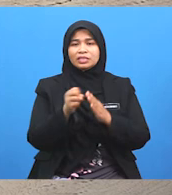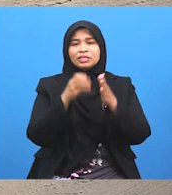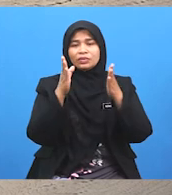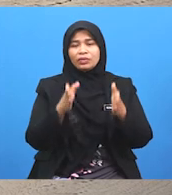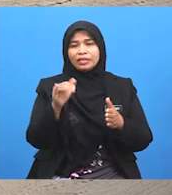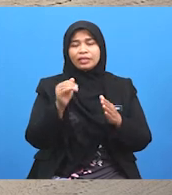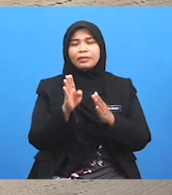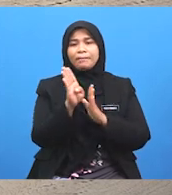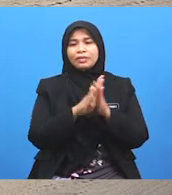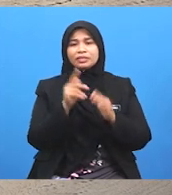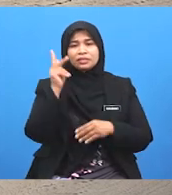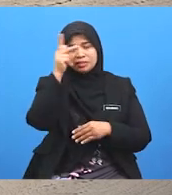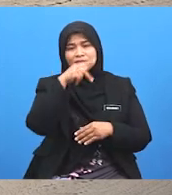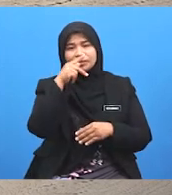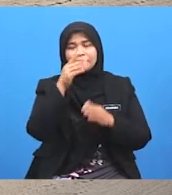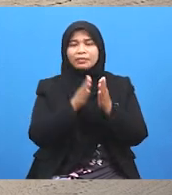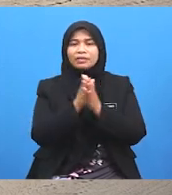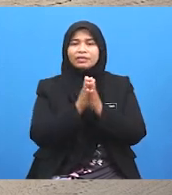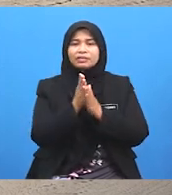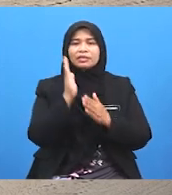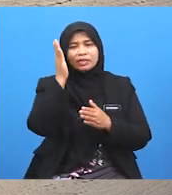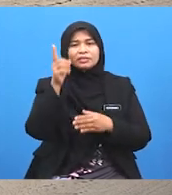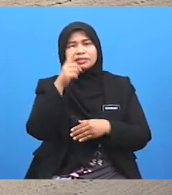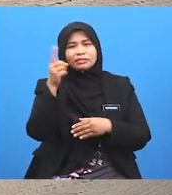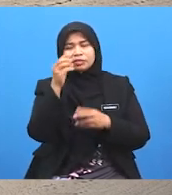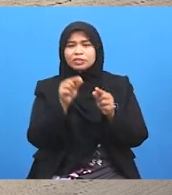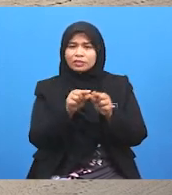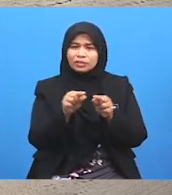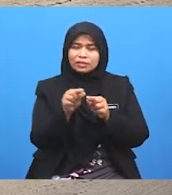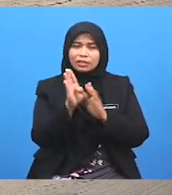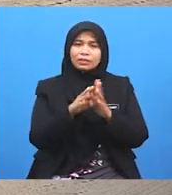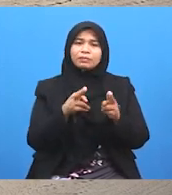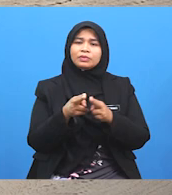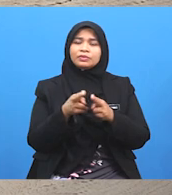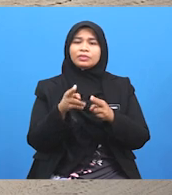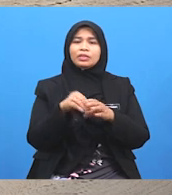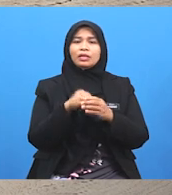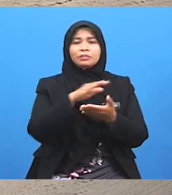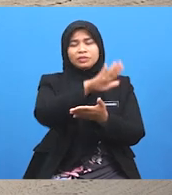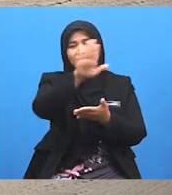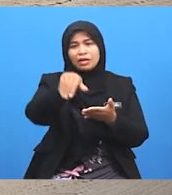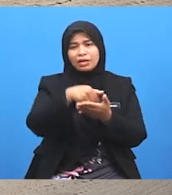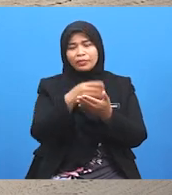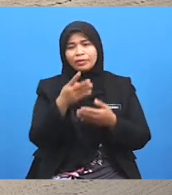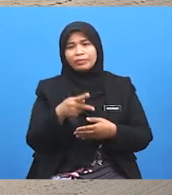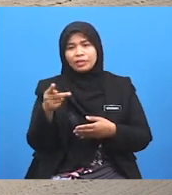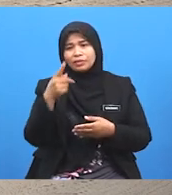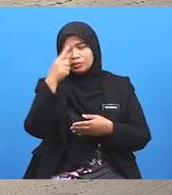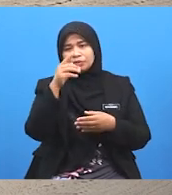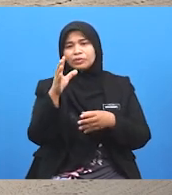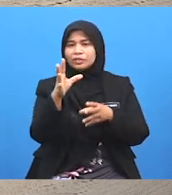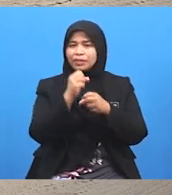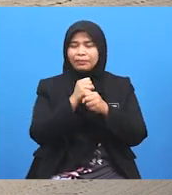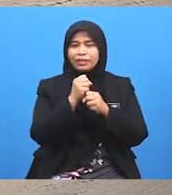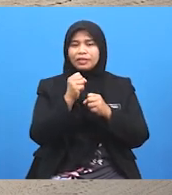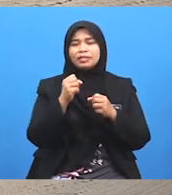bersikap rajin akan sentiasa gigi berusaha dalam semua perkara demi mencapai kejayaan.